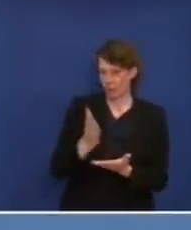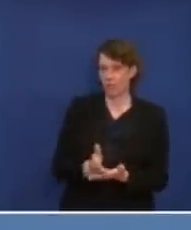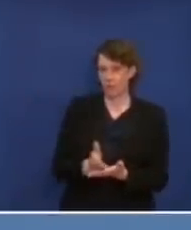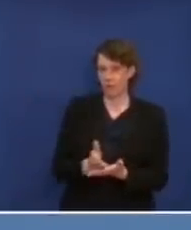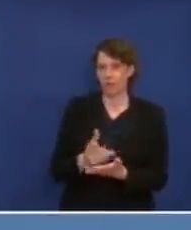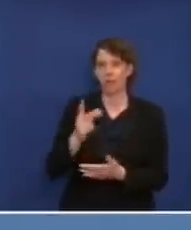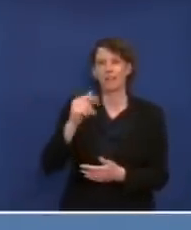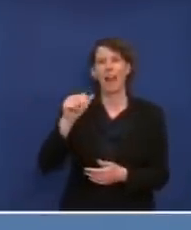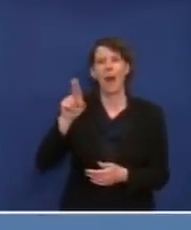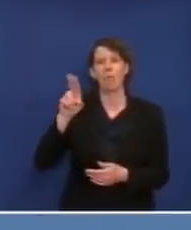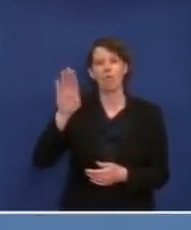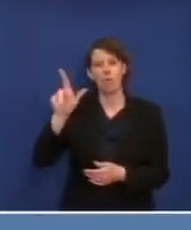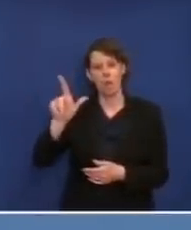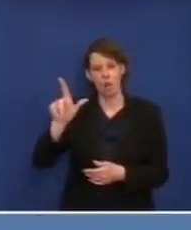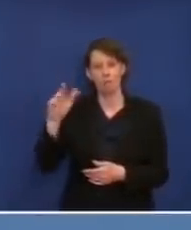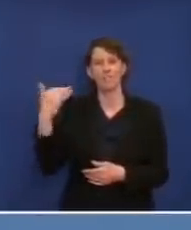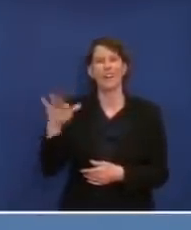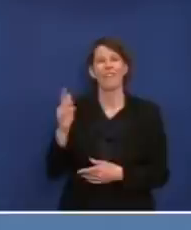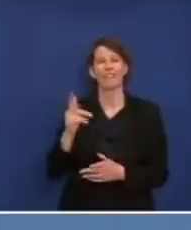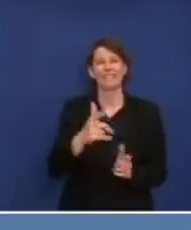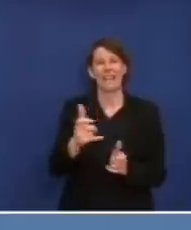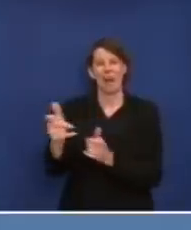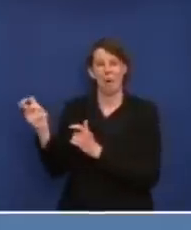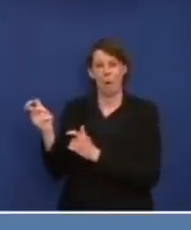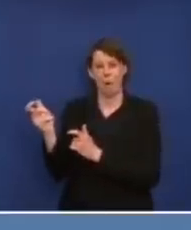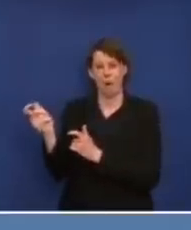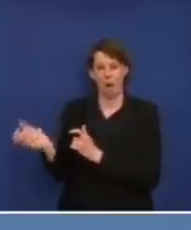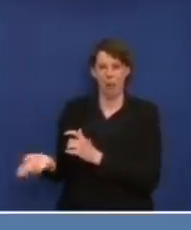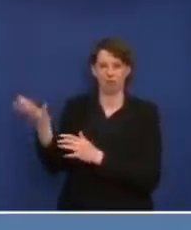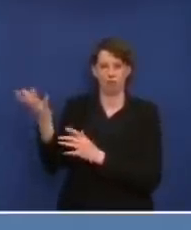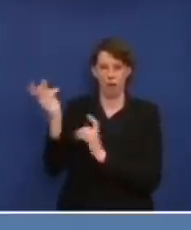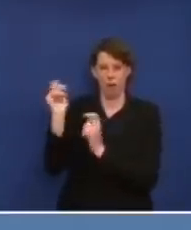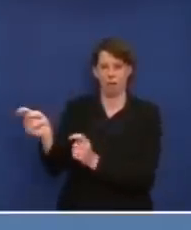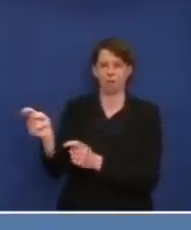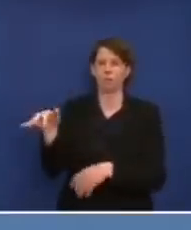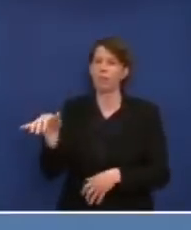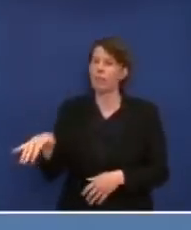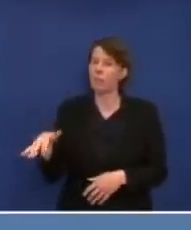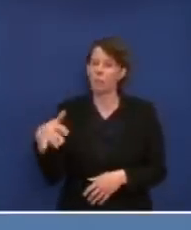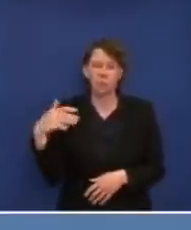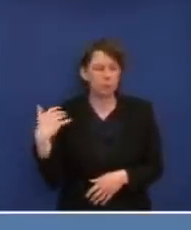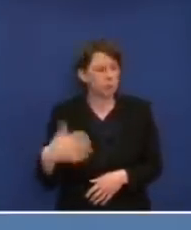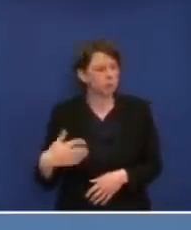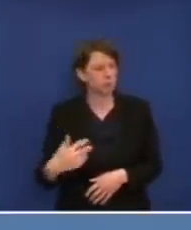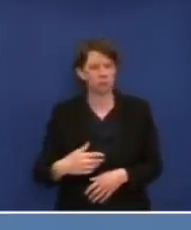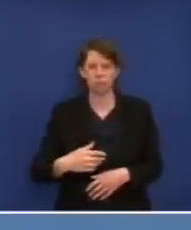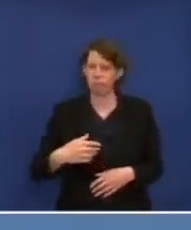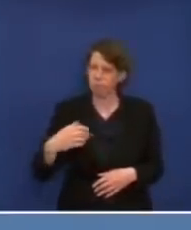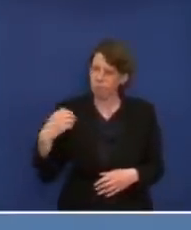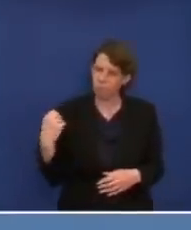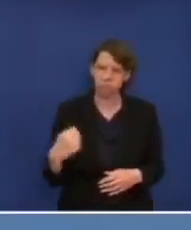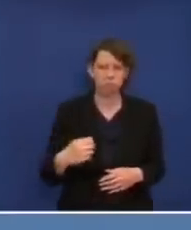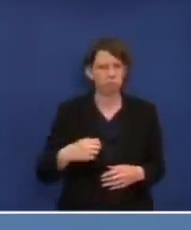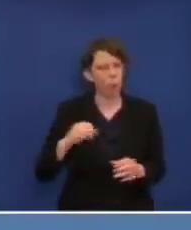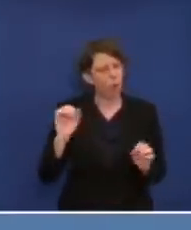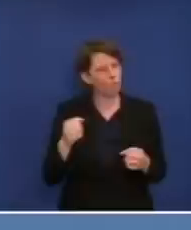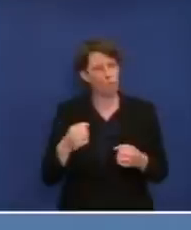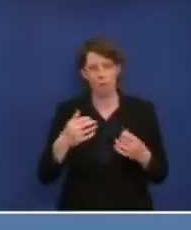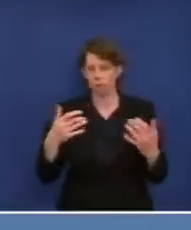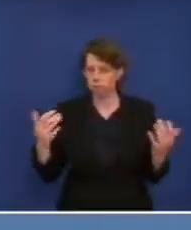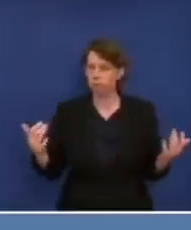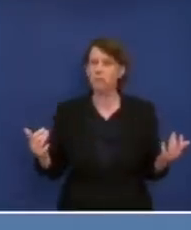in Kabul ein Terroranschlag verübt worden, wie er nicht bösartiger und nicht niederträchtiger hätte sein können. Das Ziel war